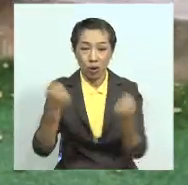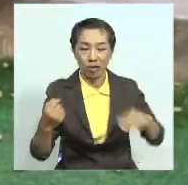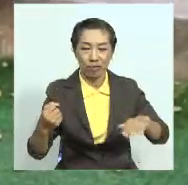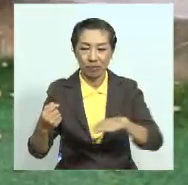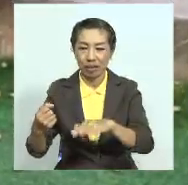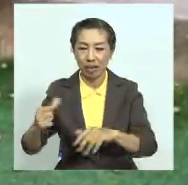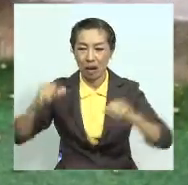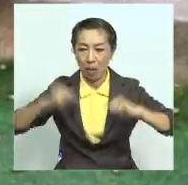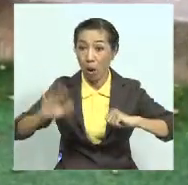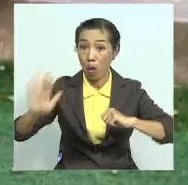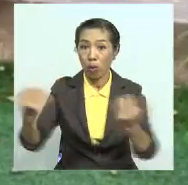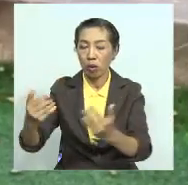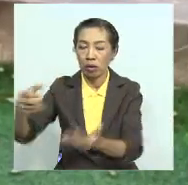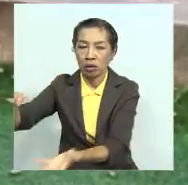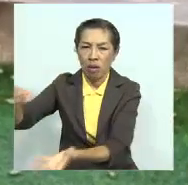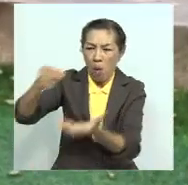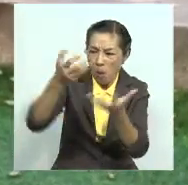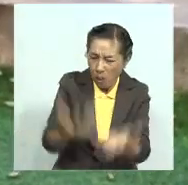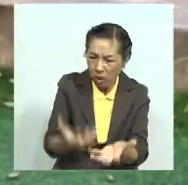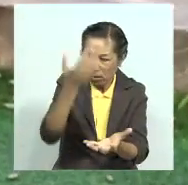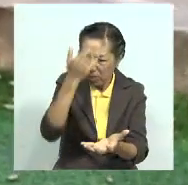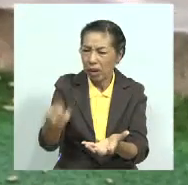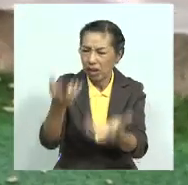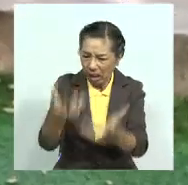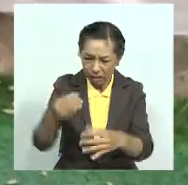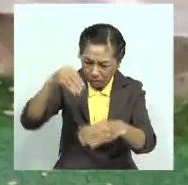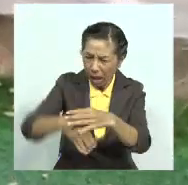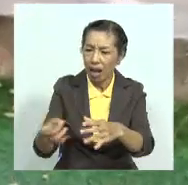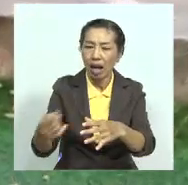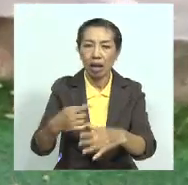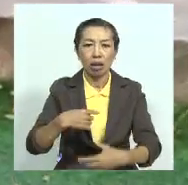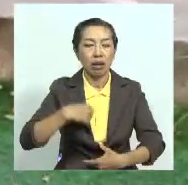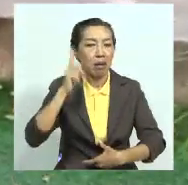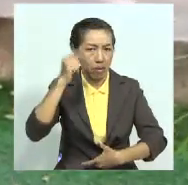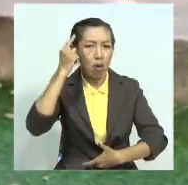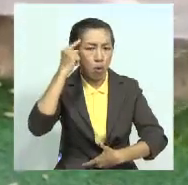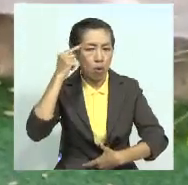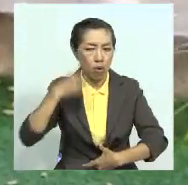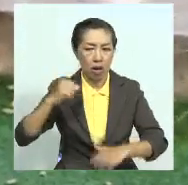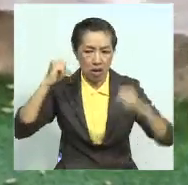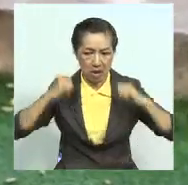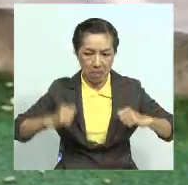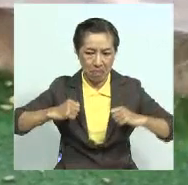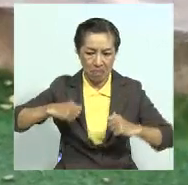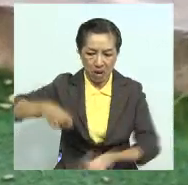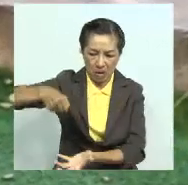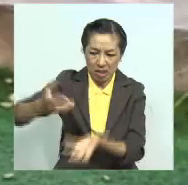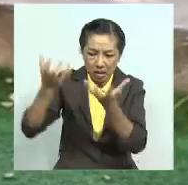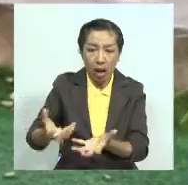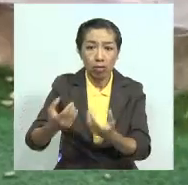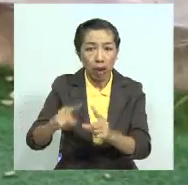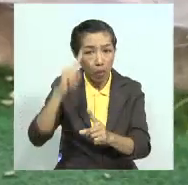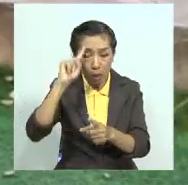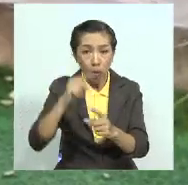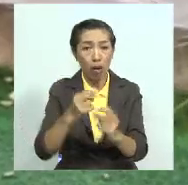หนูใส่อะไรมาเยอะแยะก็รู้ว่าหนักแต่ว่าไม่รู้ว่าจะทำให้เขาหลังงอก